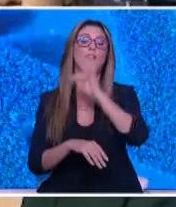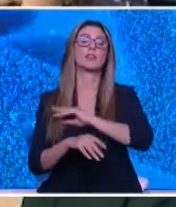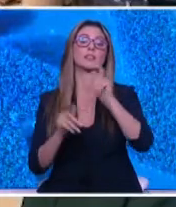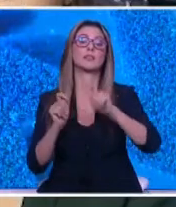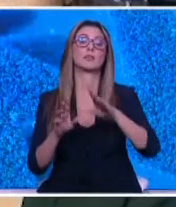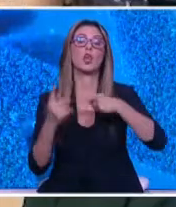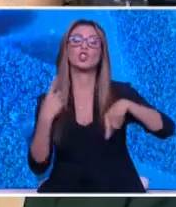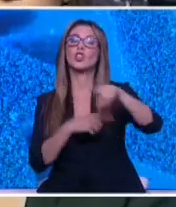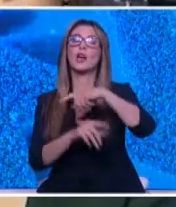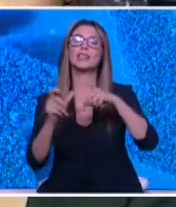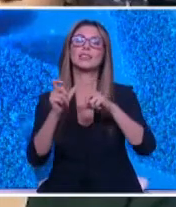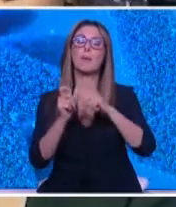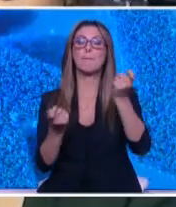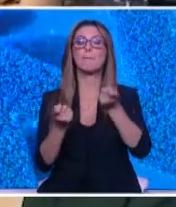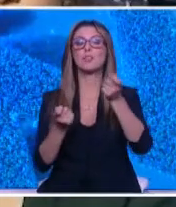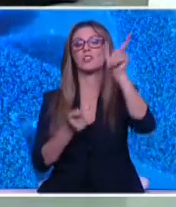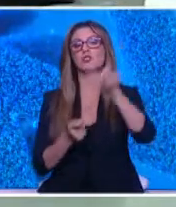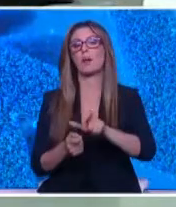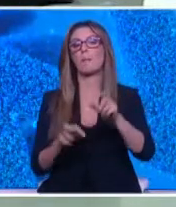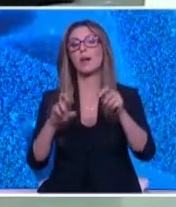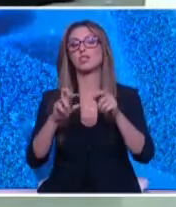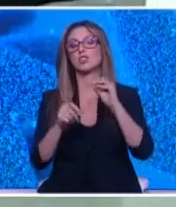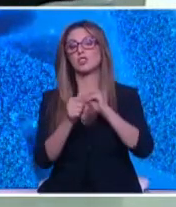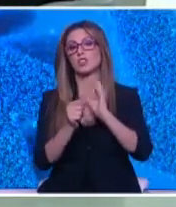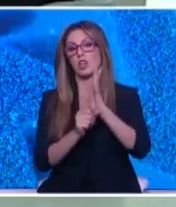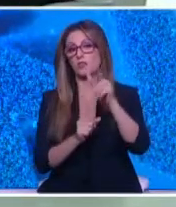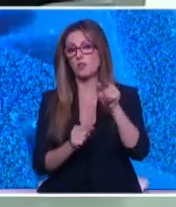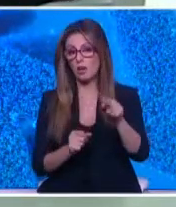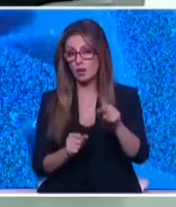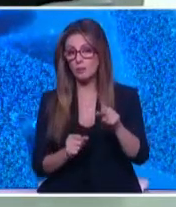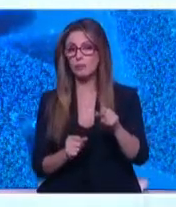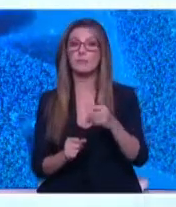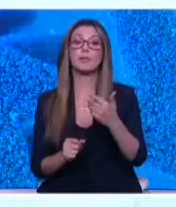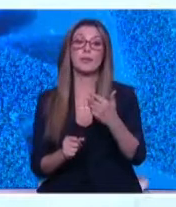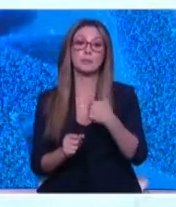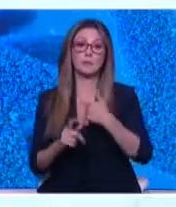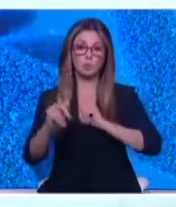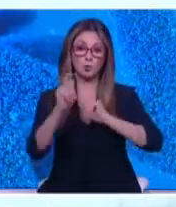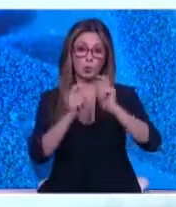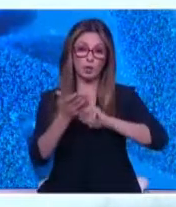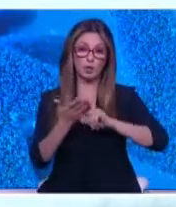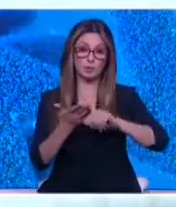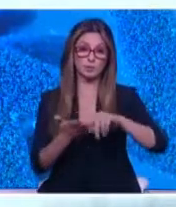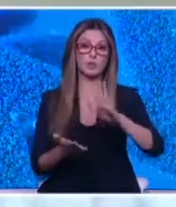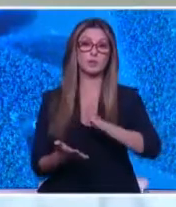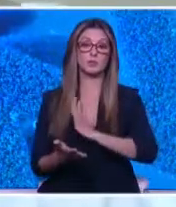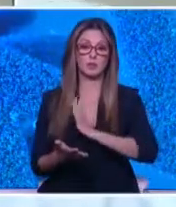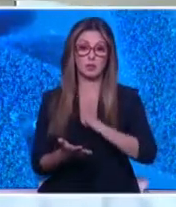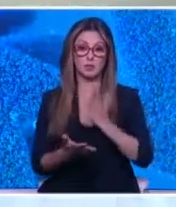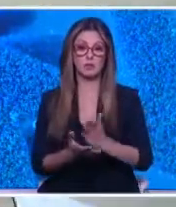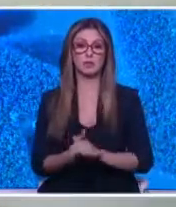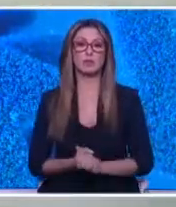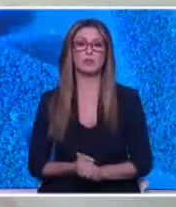döner sermaye alan personel için geçerli bu yönetmelik. Bizim sözleşmemiz var, ödeme ve sözleşme yönetmeliği